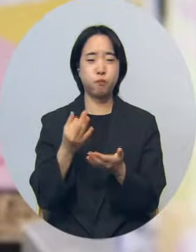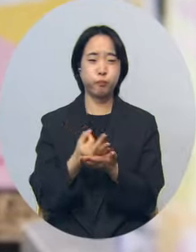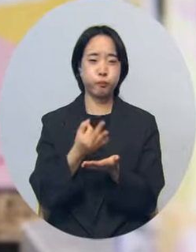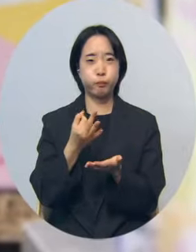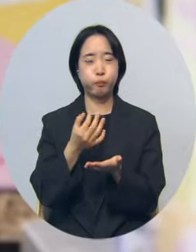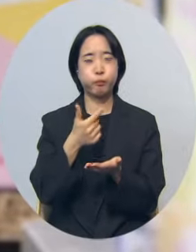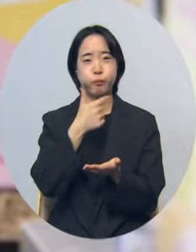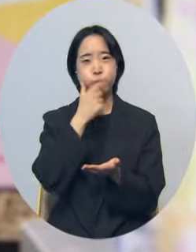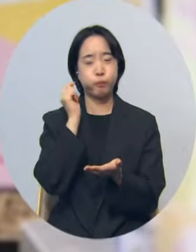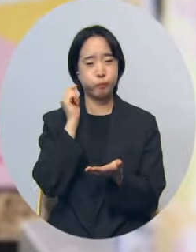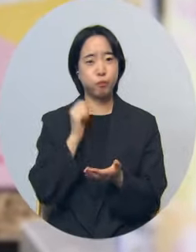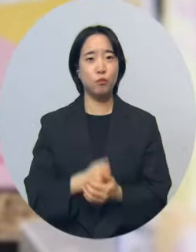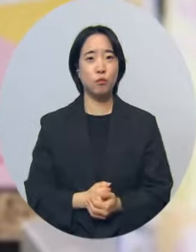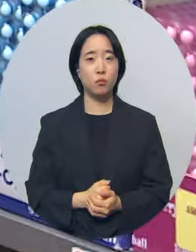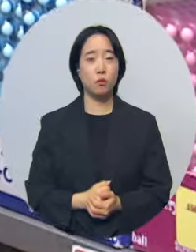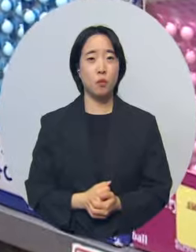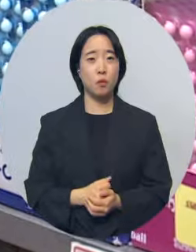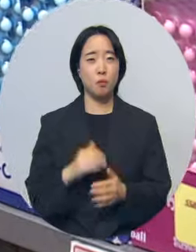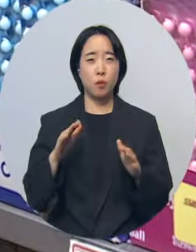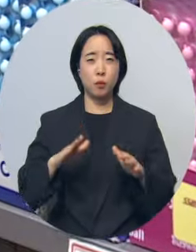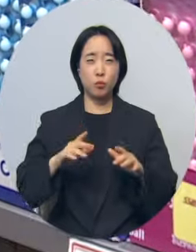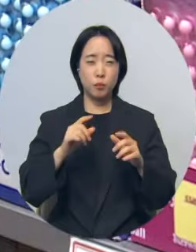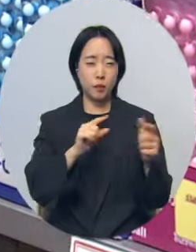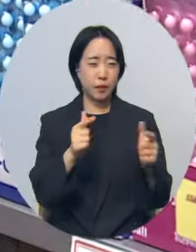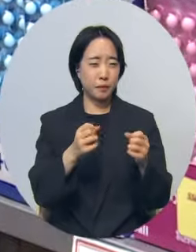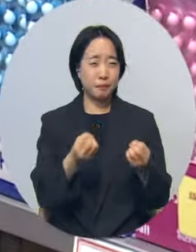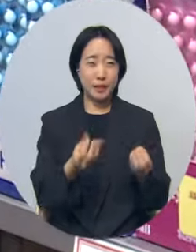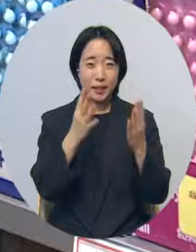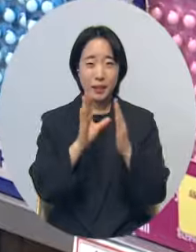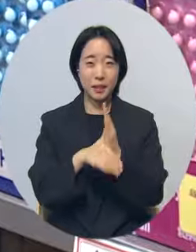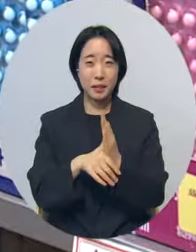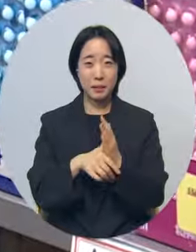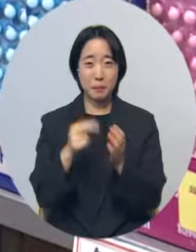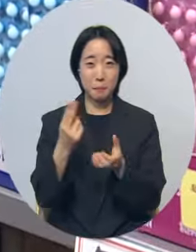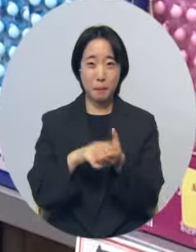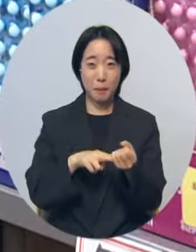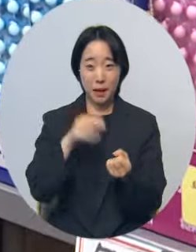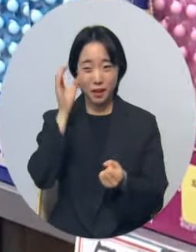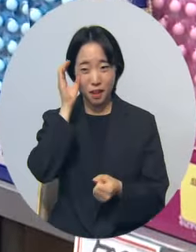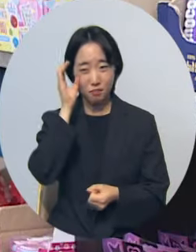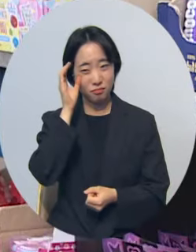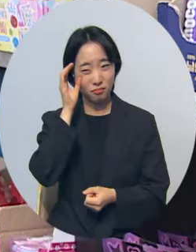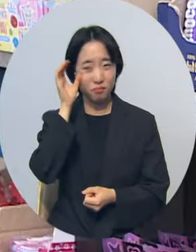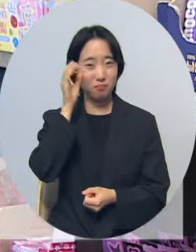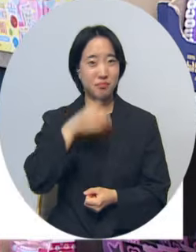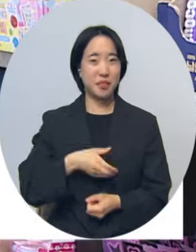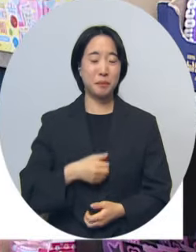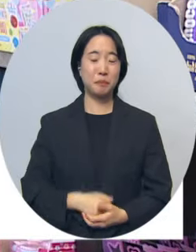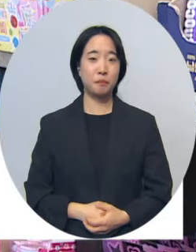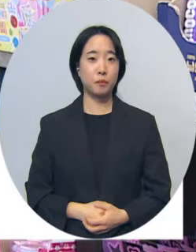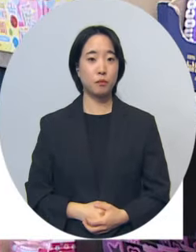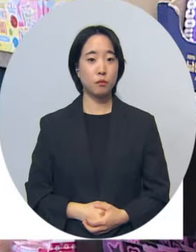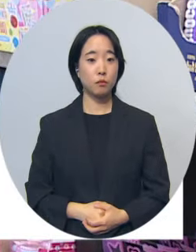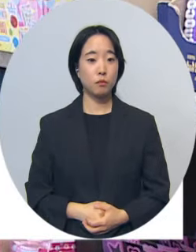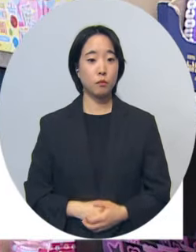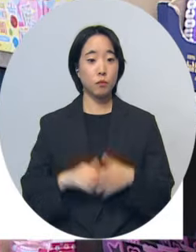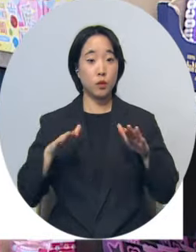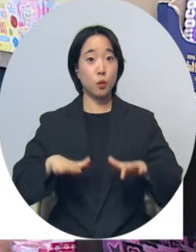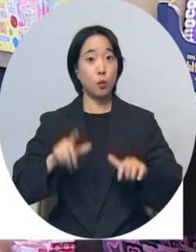올랐던 연휴와 공휴일에 기대보려 했지만 그마저도 쉽지 않은 상황입니다. 올해